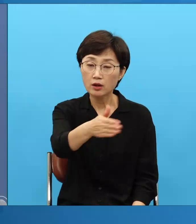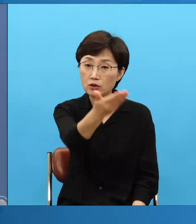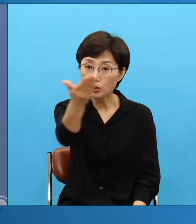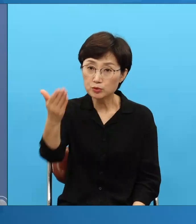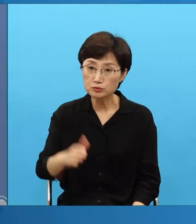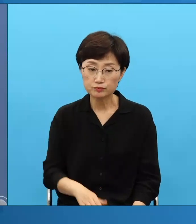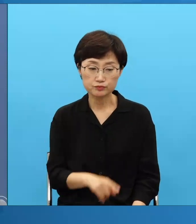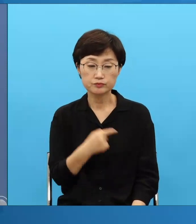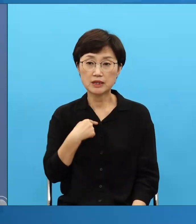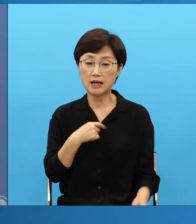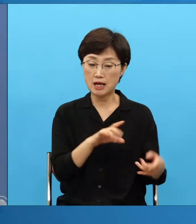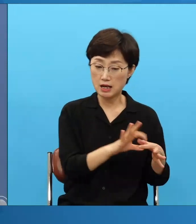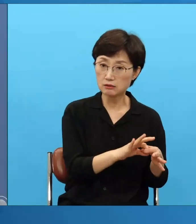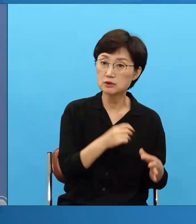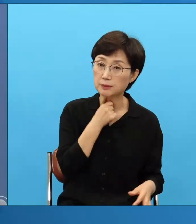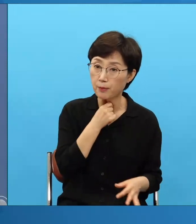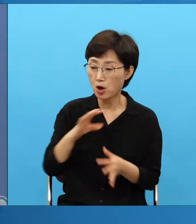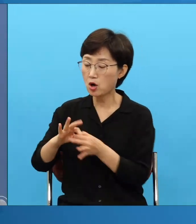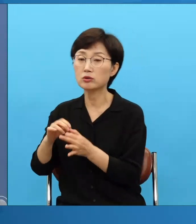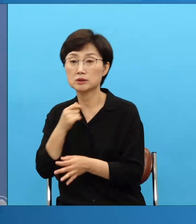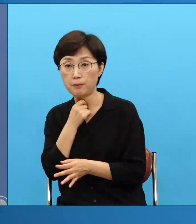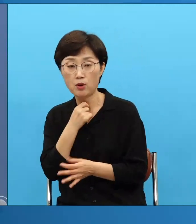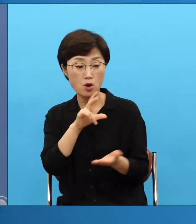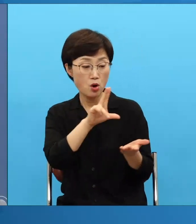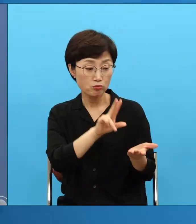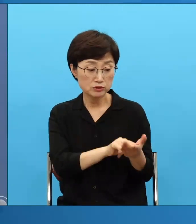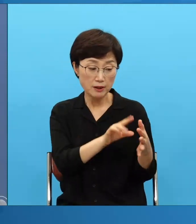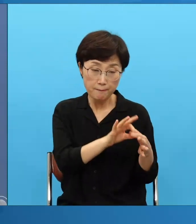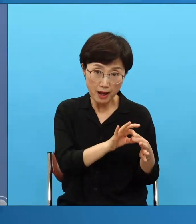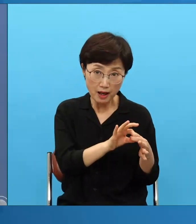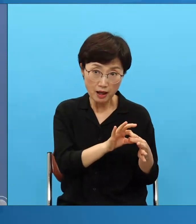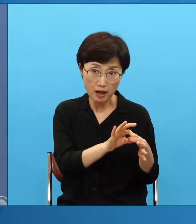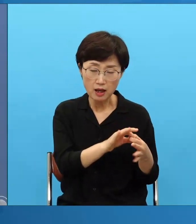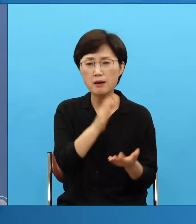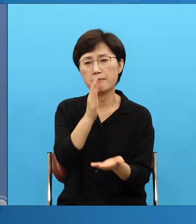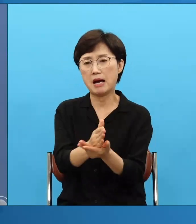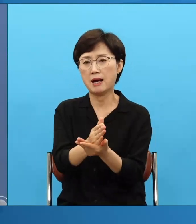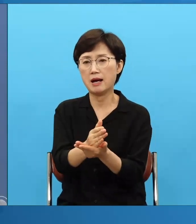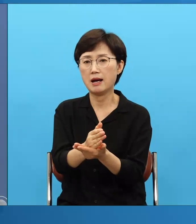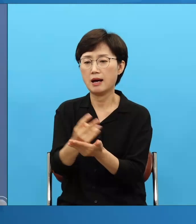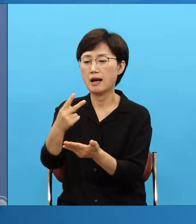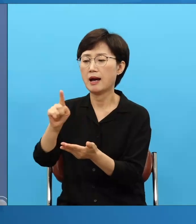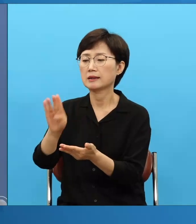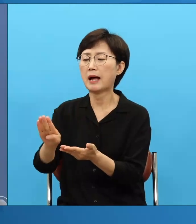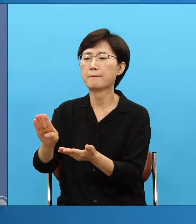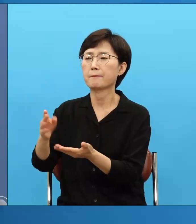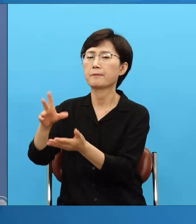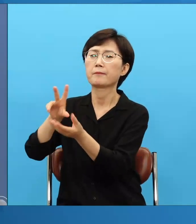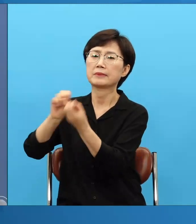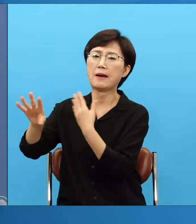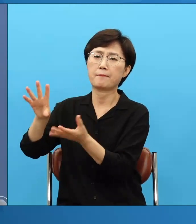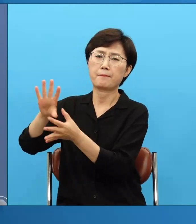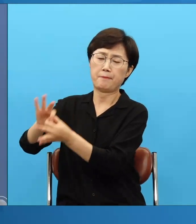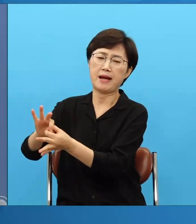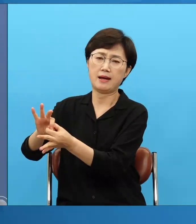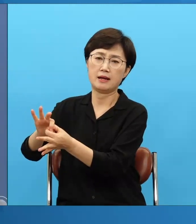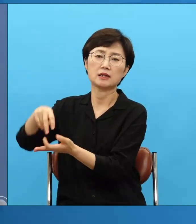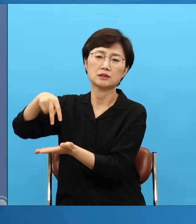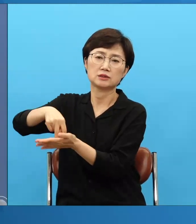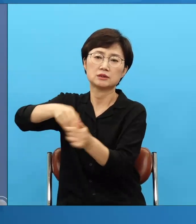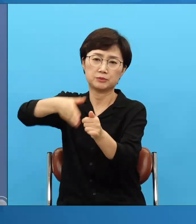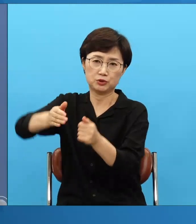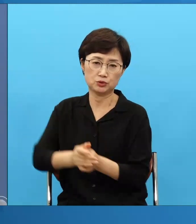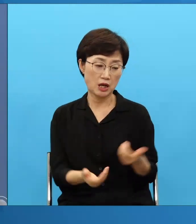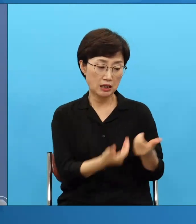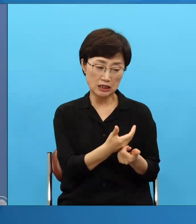서느냐가 중요합니다. Now, what's important is 문제 which 편에 side 서지 you 말고 stand. 답 편에 서야 돼요. Are you going to stand in the midst of problems or 갈등 in the 편에 서지 answer? 말고 갱신 편에 서야 돼요. Instead of